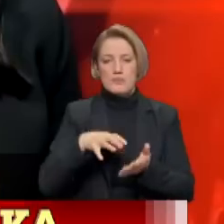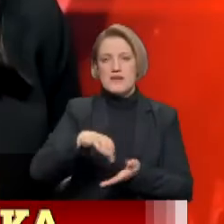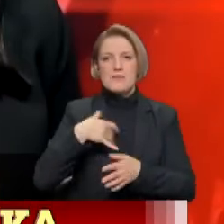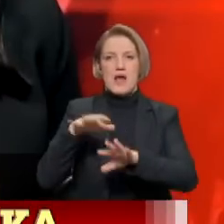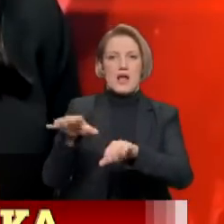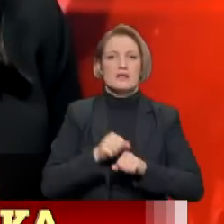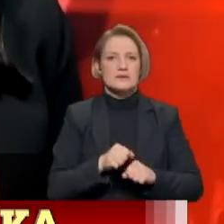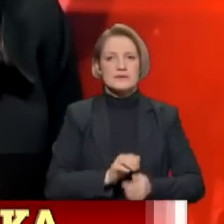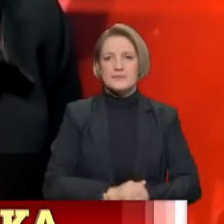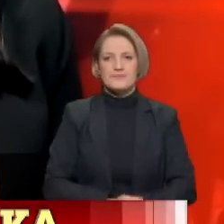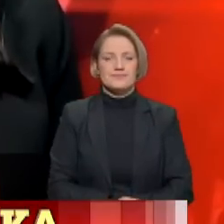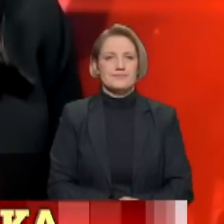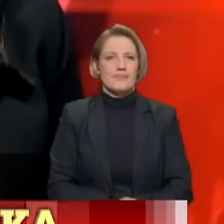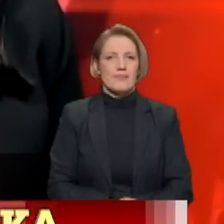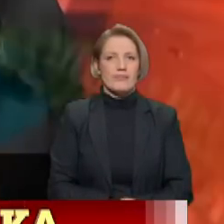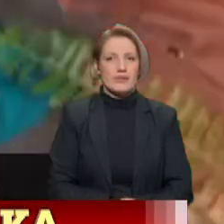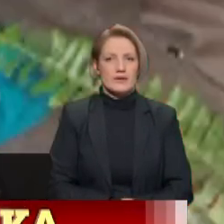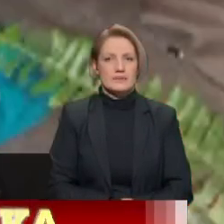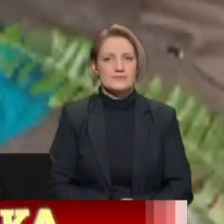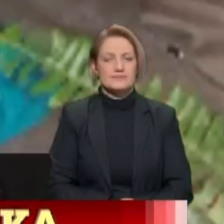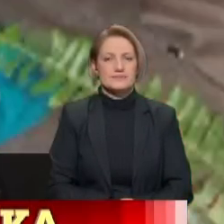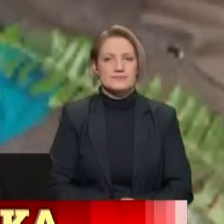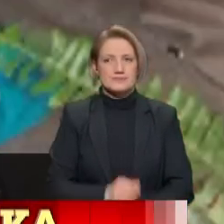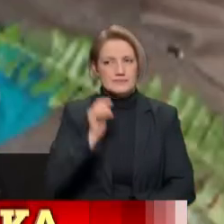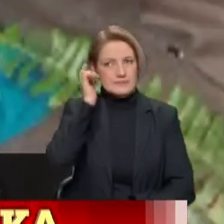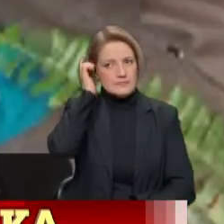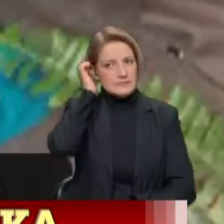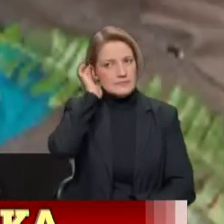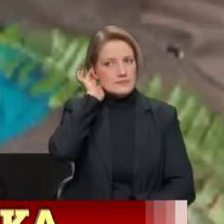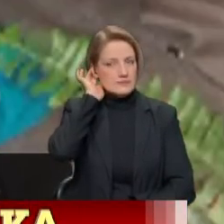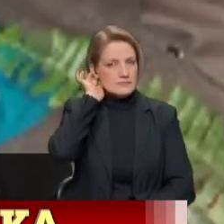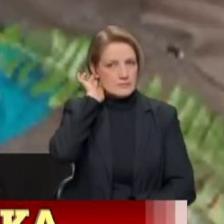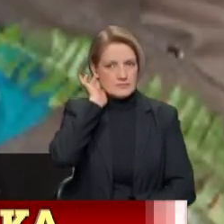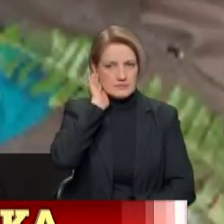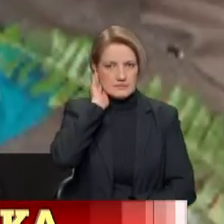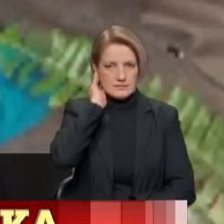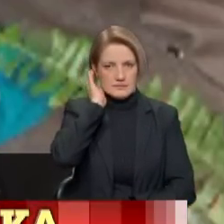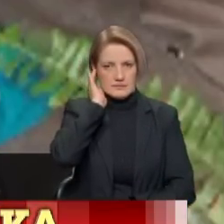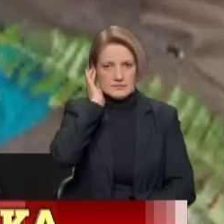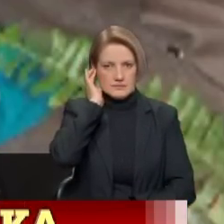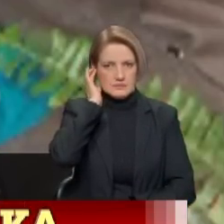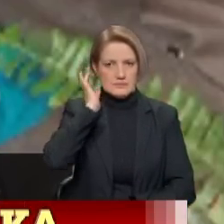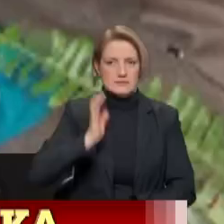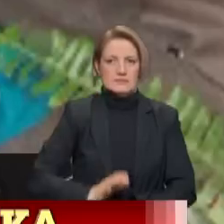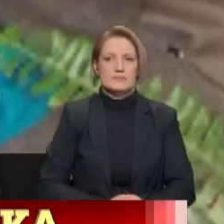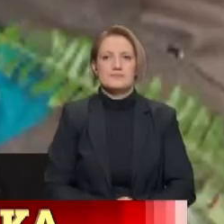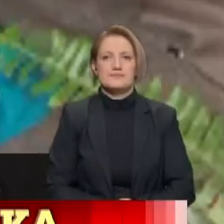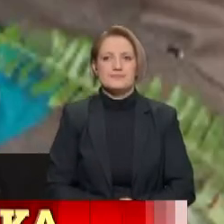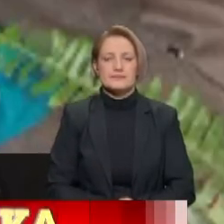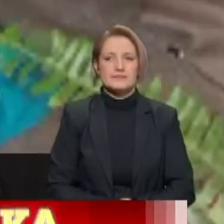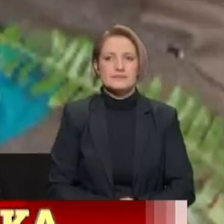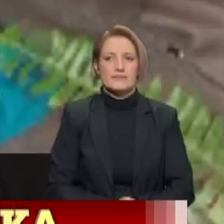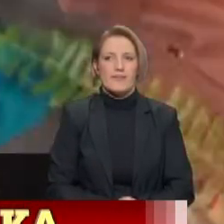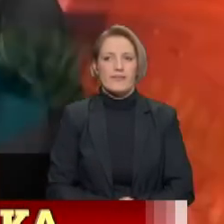almışız. Delil karartma, mağduriye ulaşma, onun beyanını manipüle etme, belki menfaat temin ilişkin teklifler. Ya